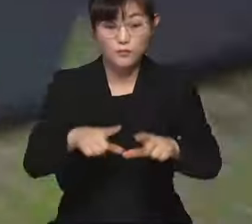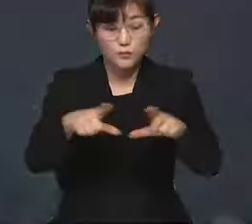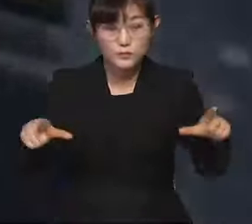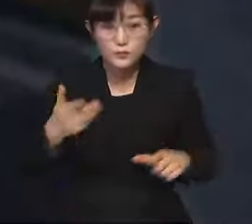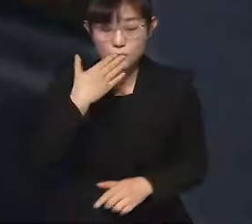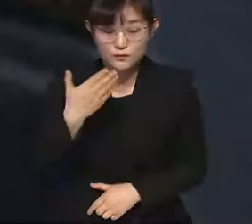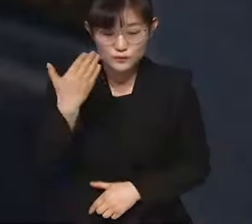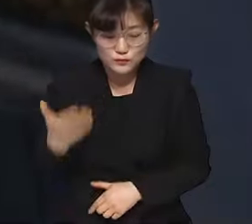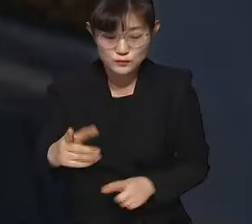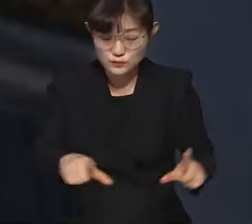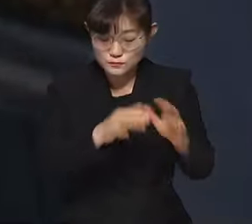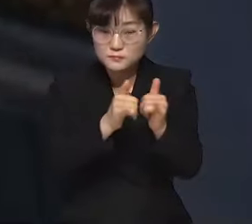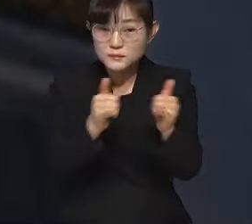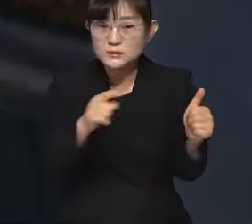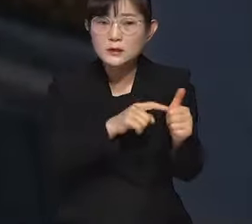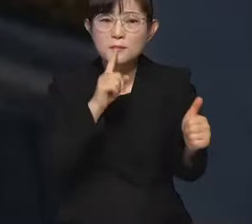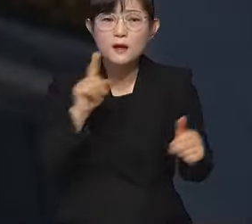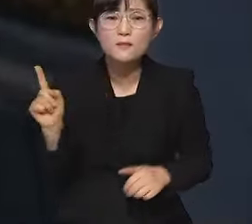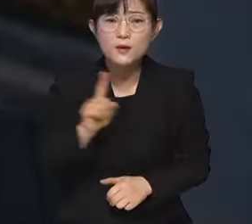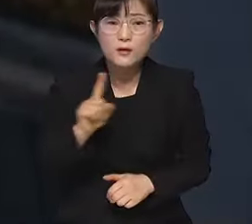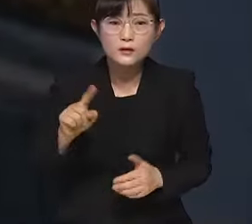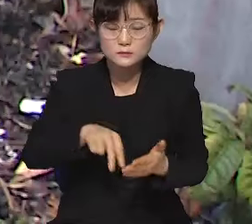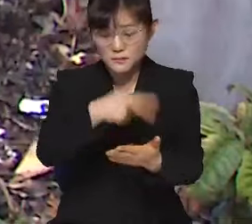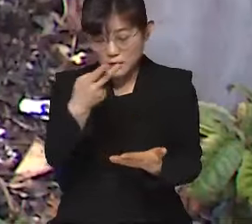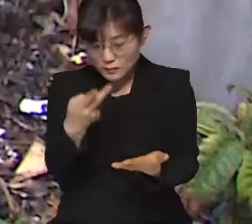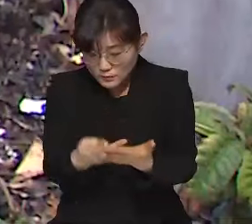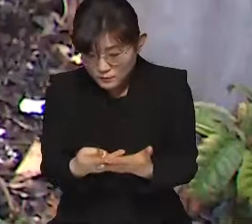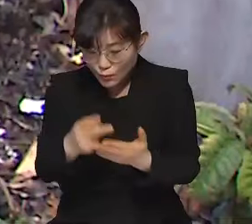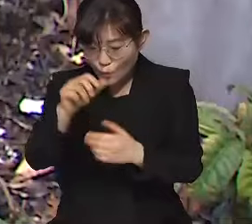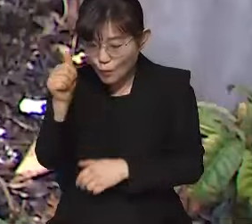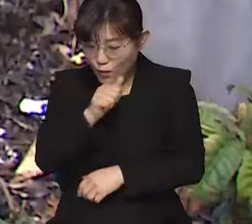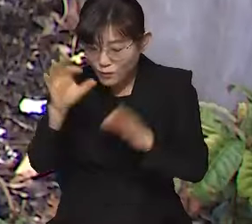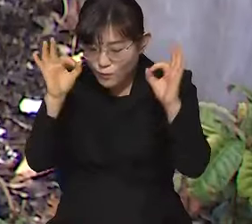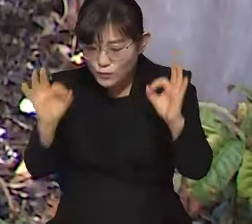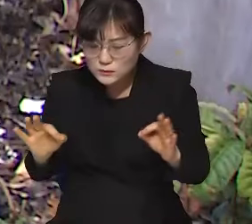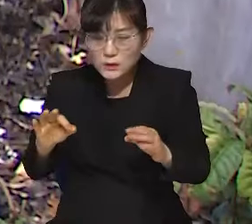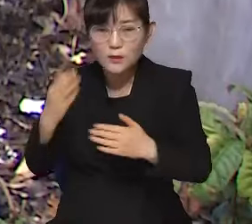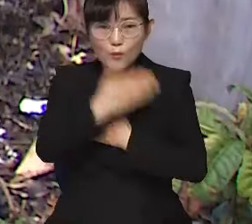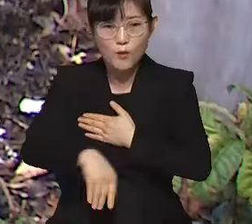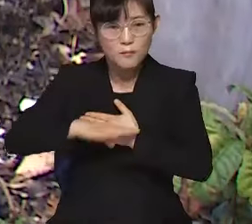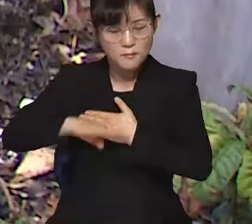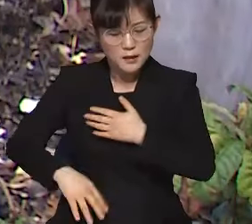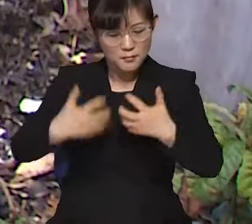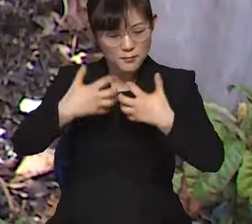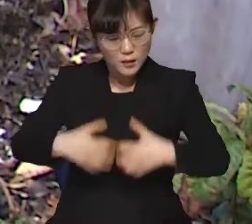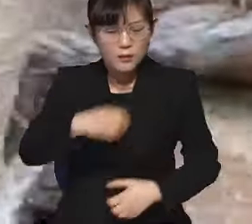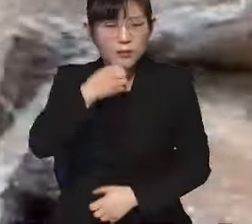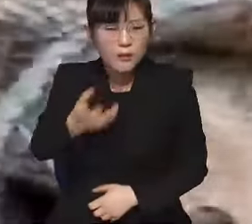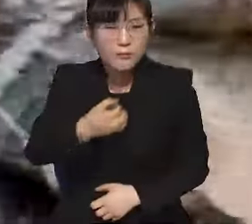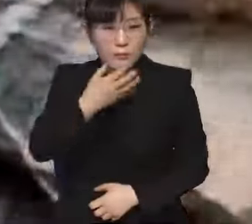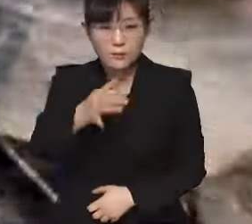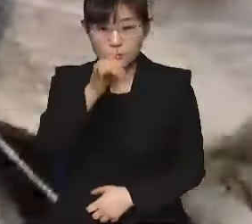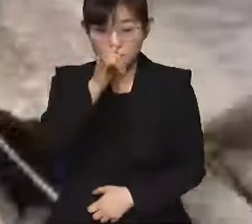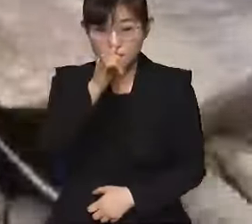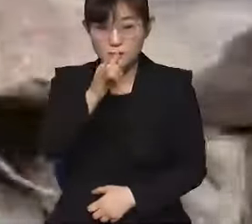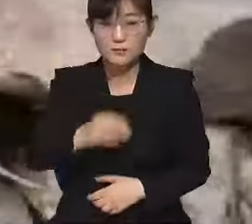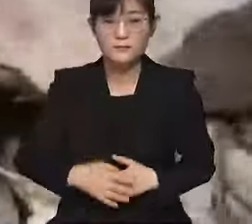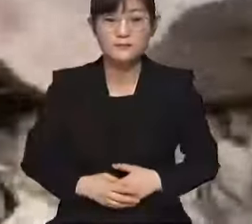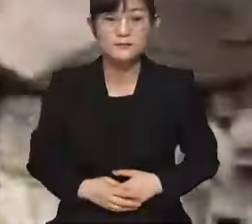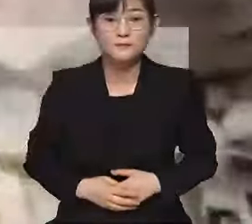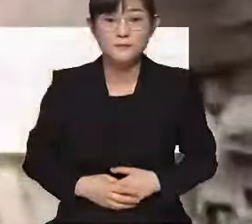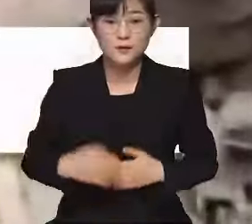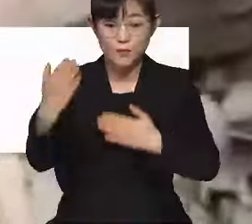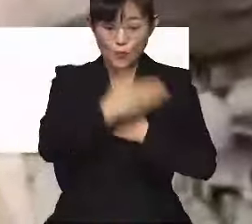사료를 챙겨주는 한 주민은 쓰러진 고양이들에게 하반신 마비와 구토 증상이 있었다고 말했습니다. 쟤는 이제